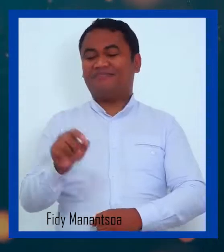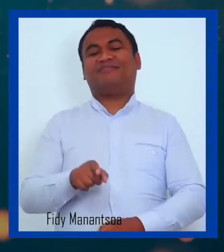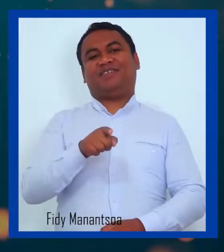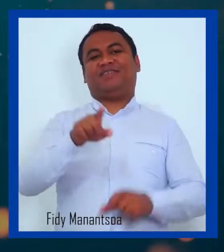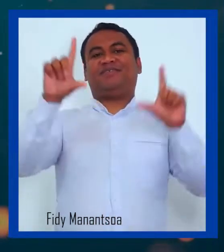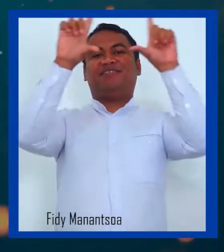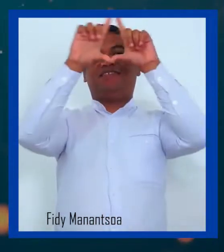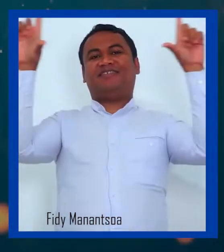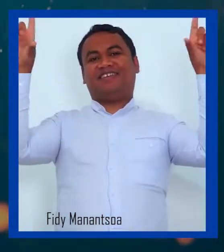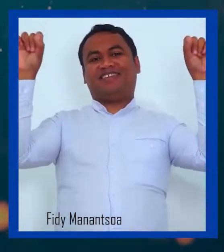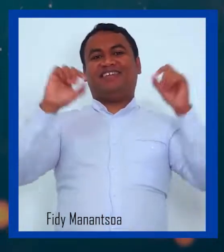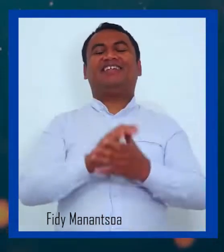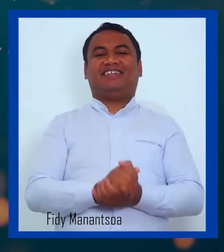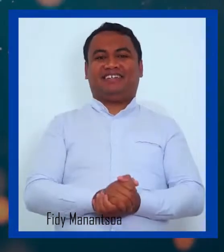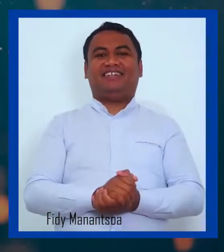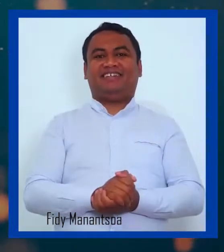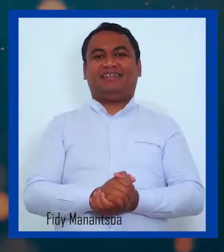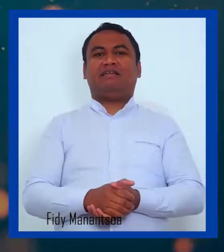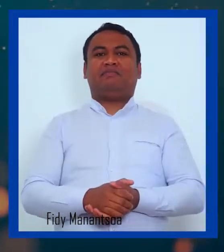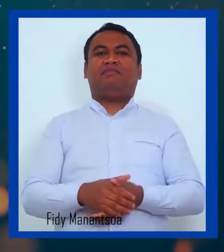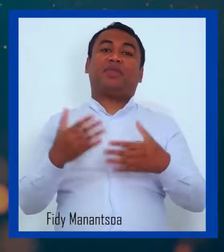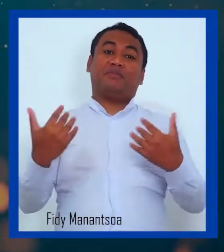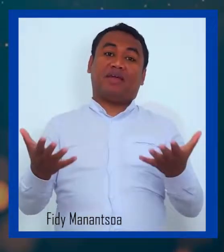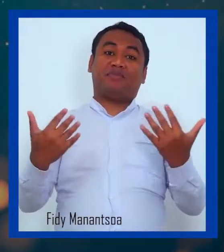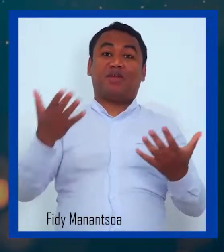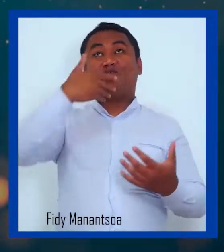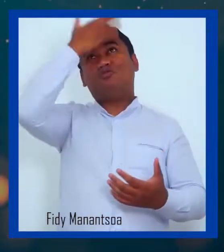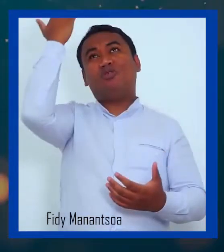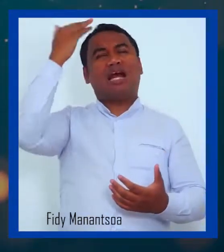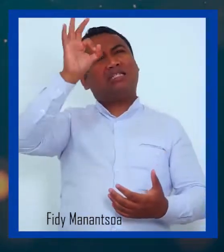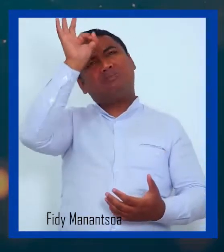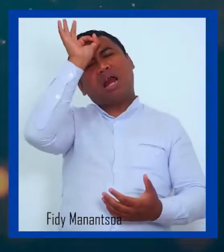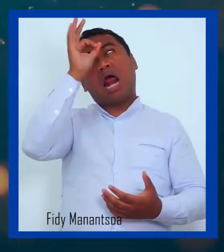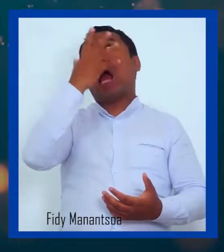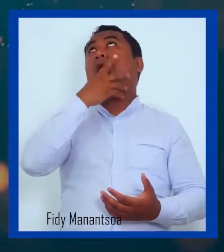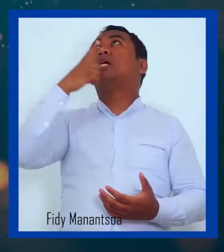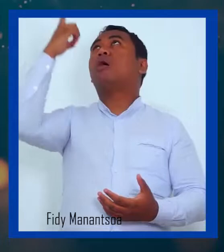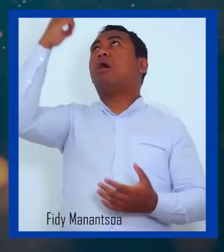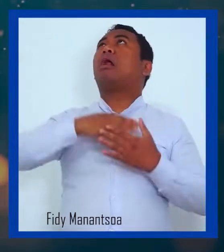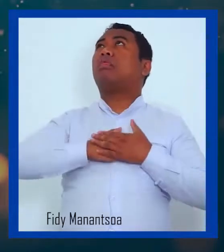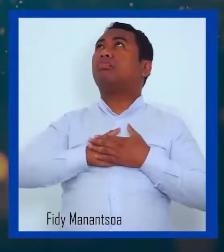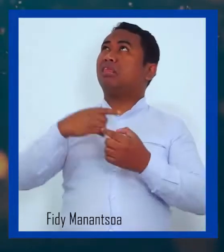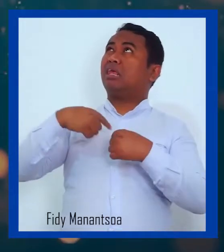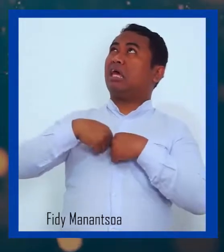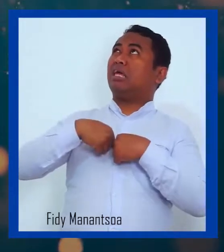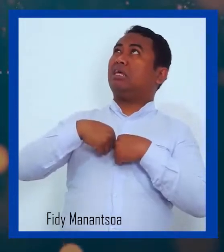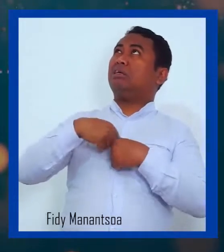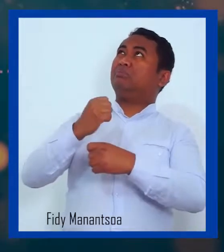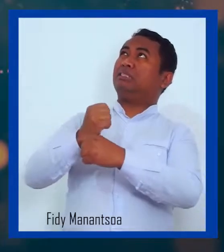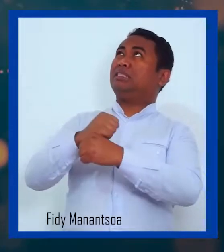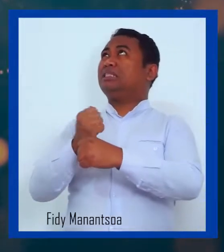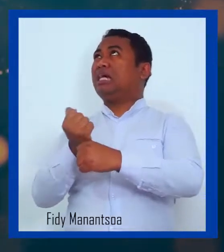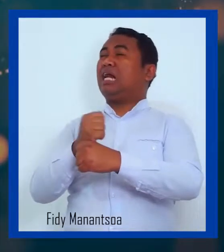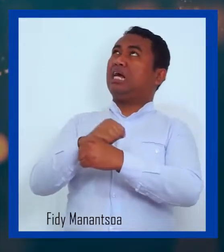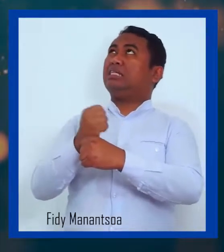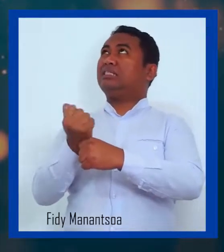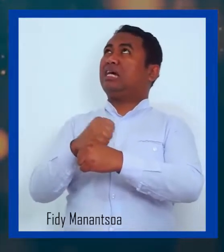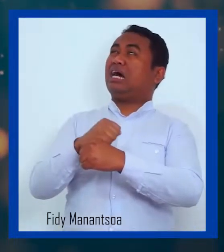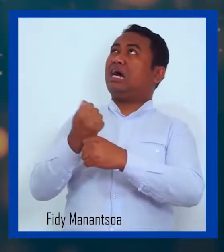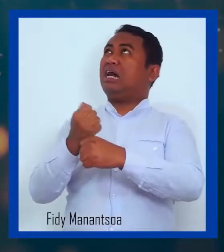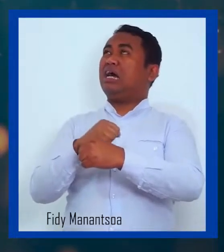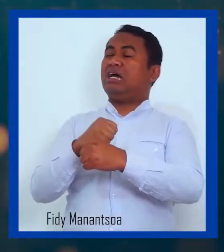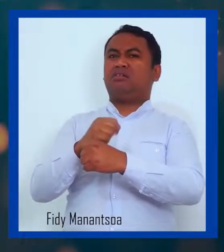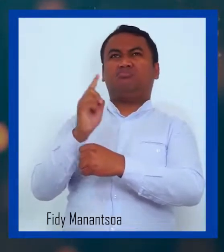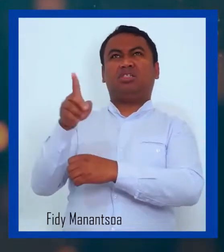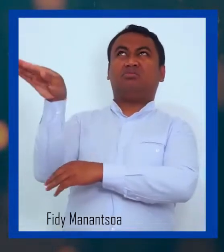vidéo manaraka ity. Marobe ny olona no tsy mahafantatra akory hoe tia azy Andriamanitra. Ao no misalasala ny